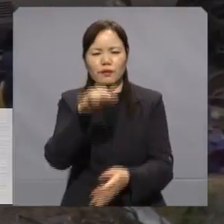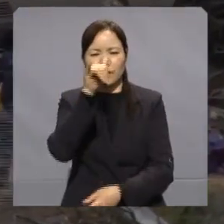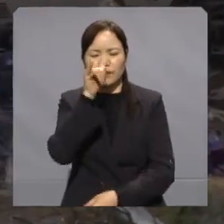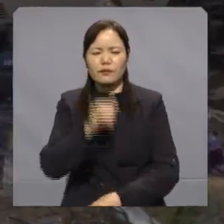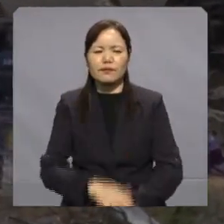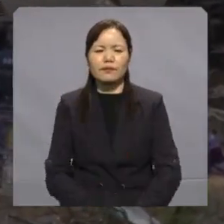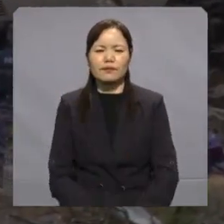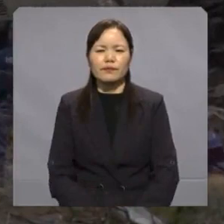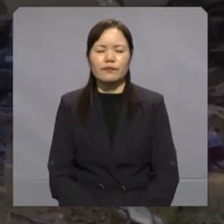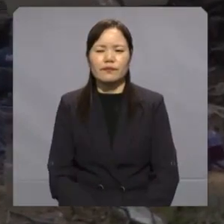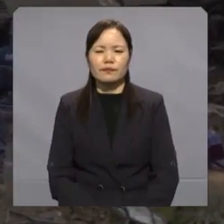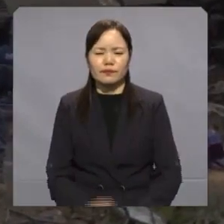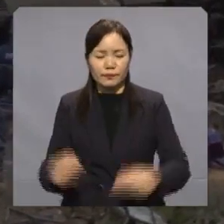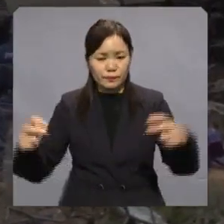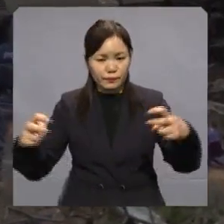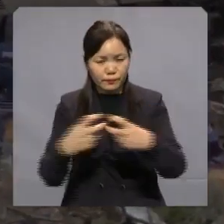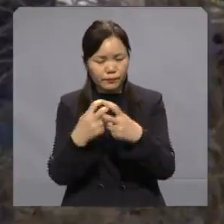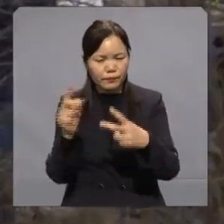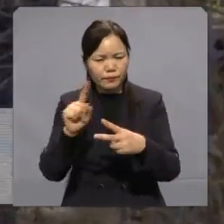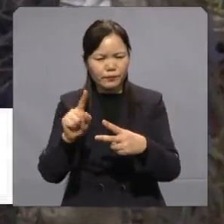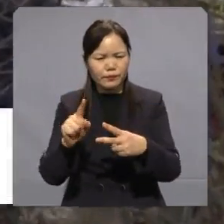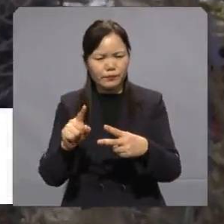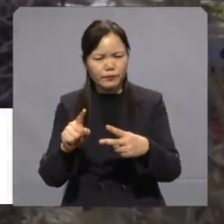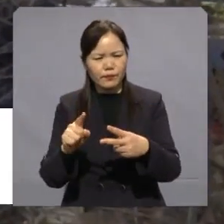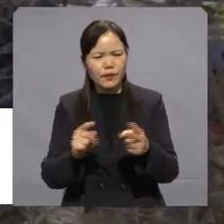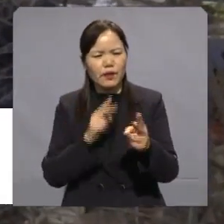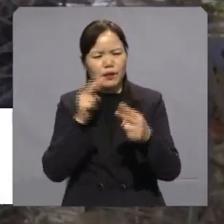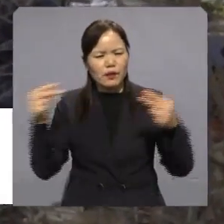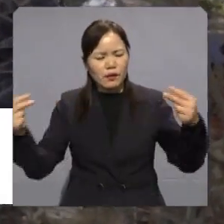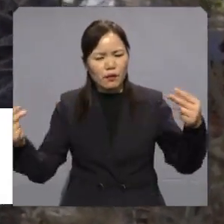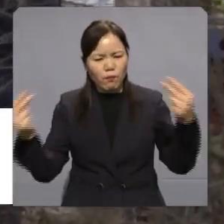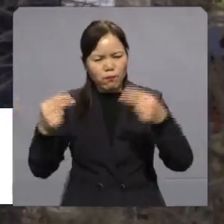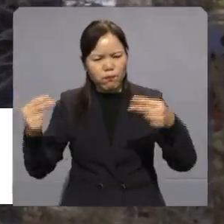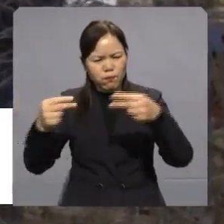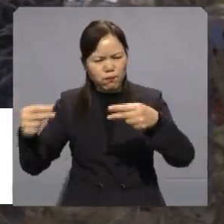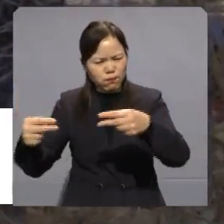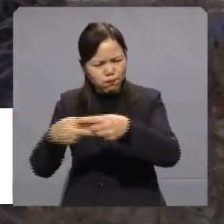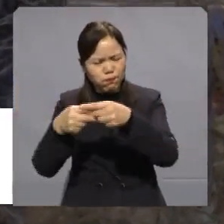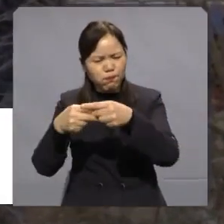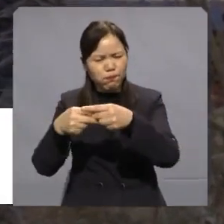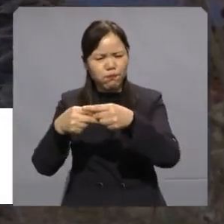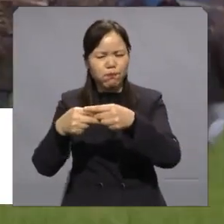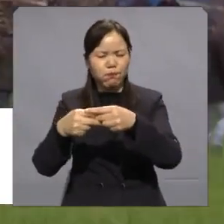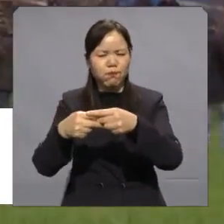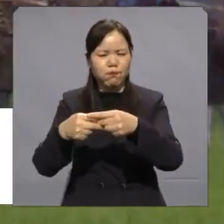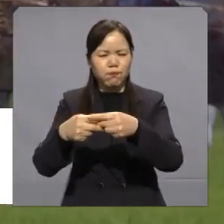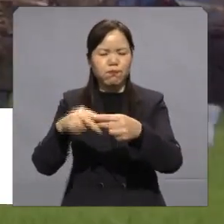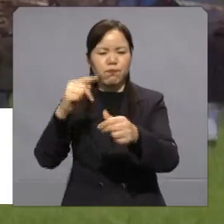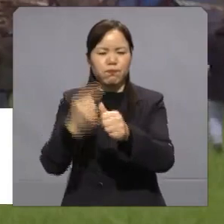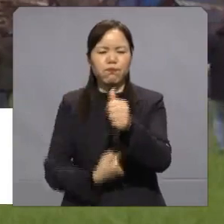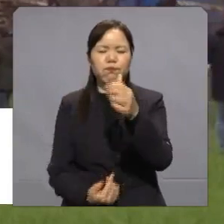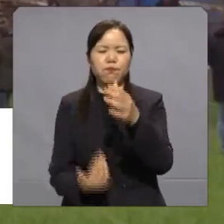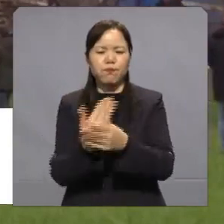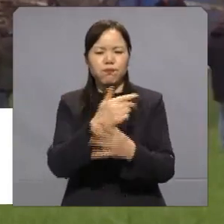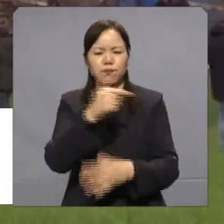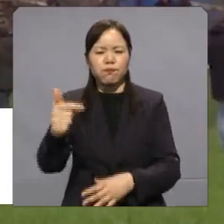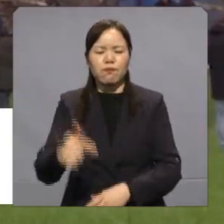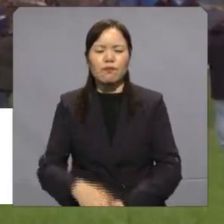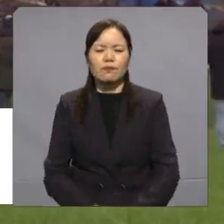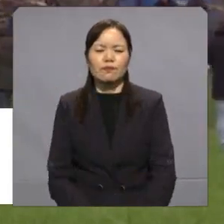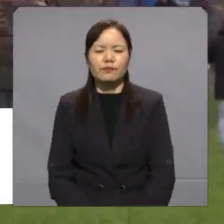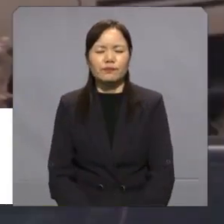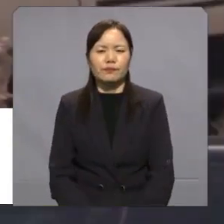실립니다. 사고는 두 열차가 같은 선로 위에서 반대 방향으로 마주오다가 충돌한